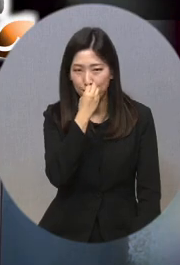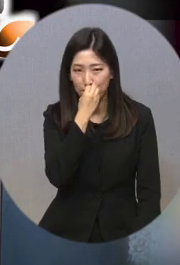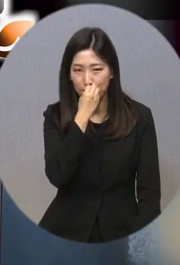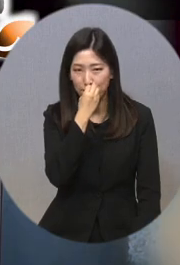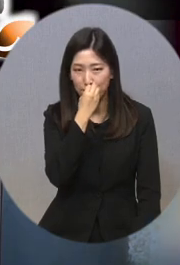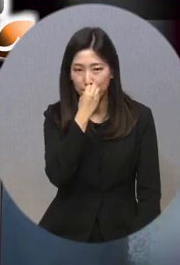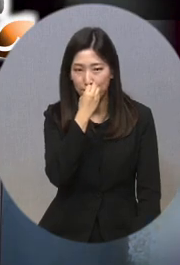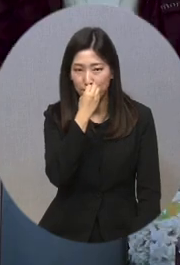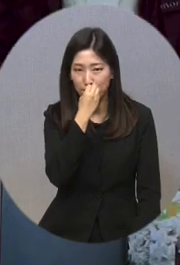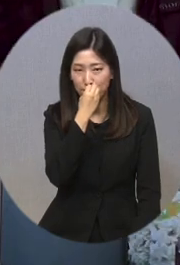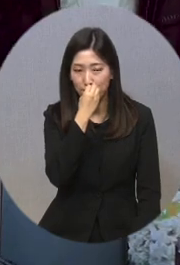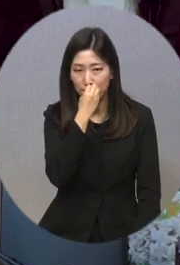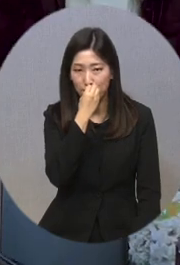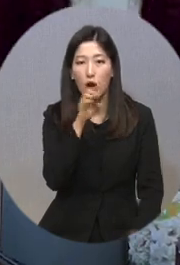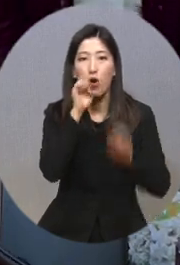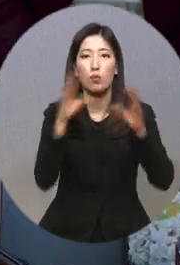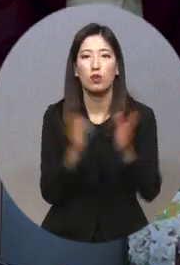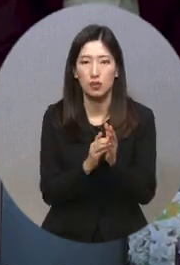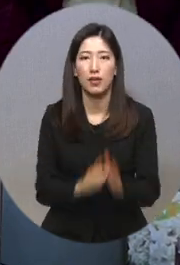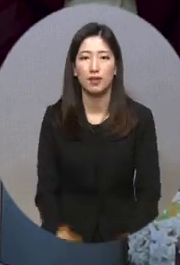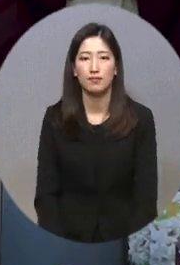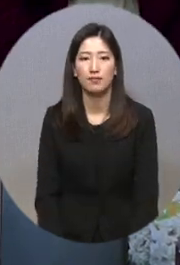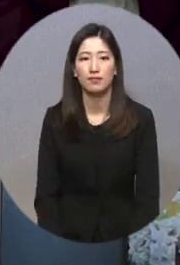먹고 그만! 홍보를 끝내겠습니다.